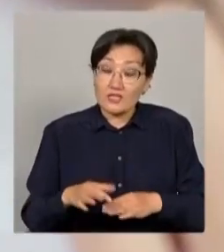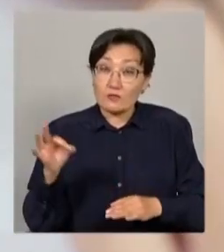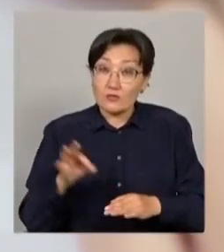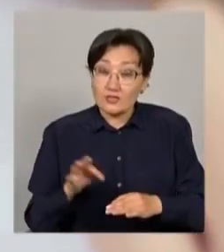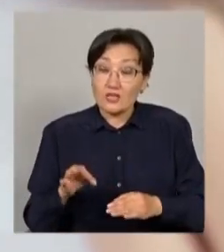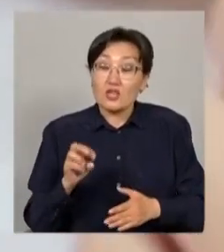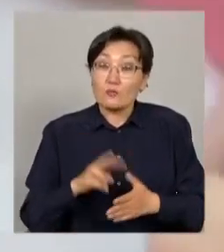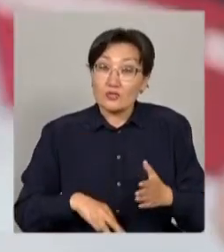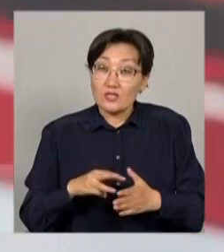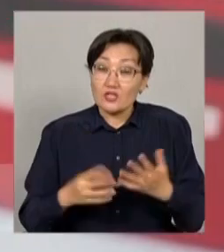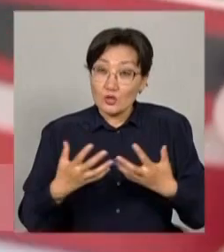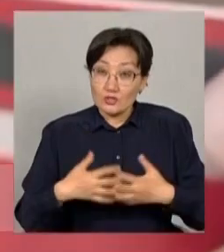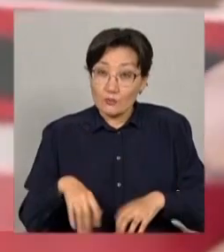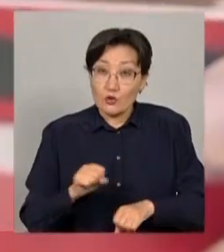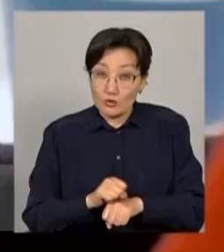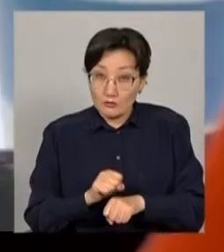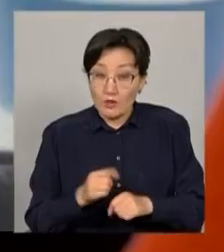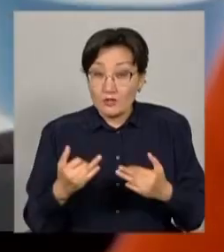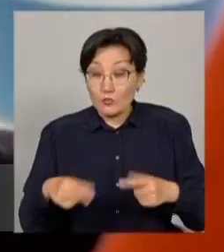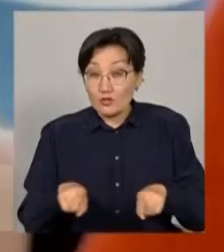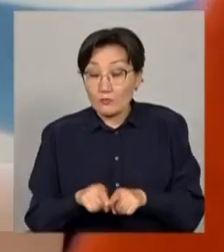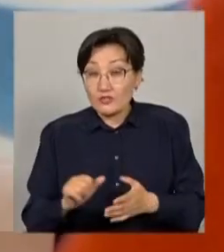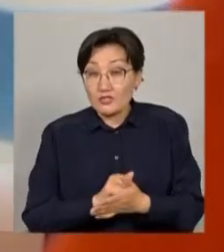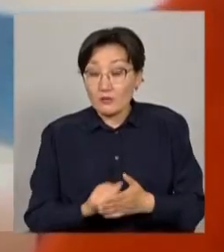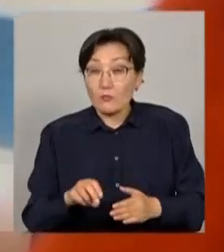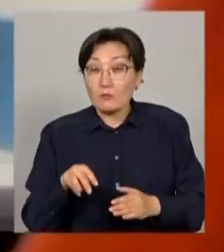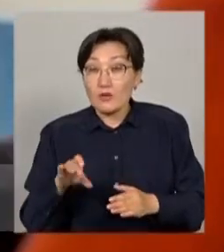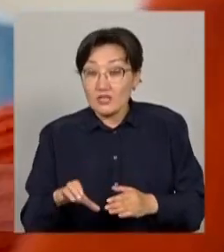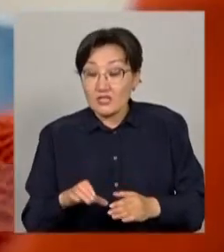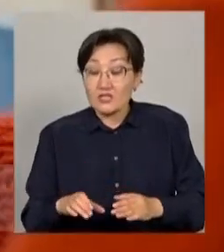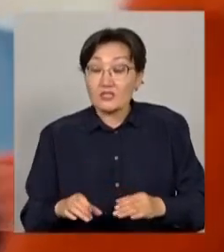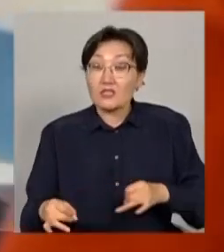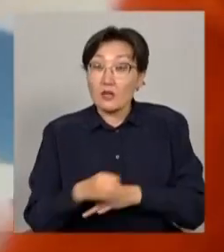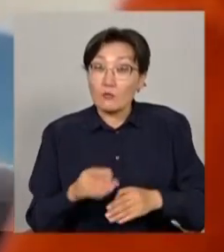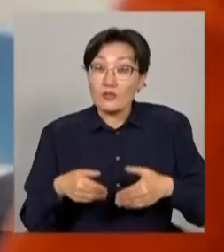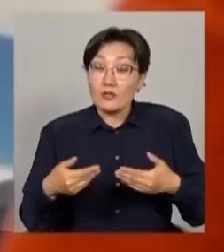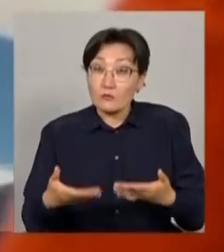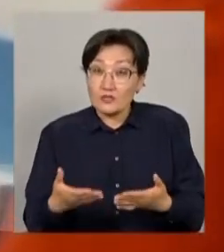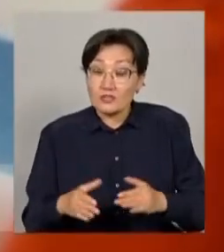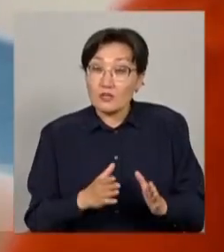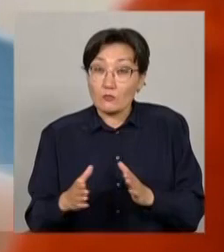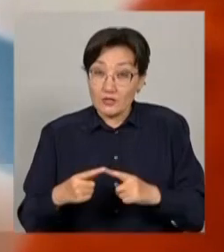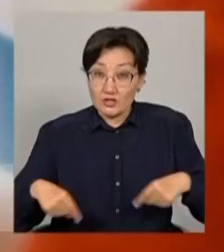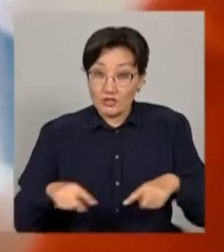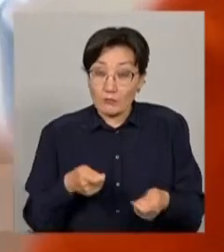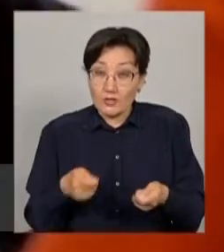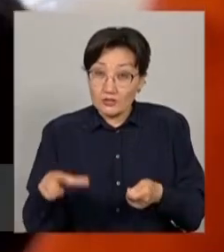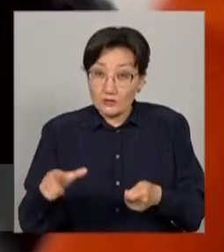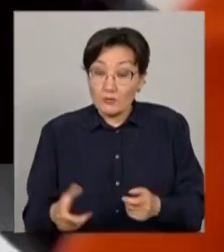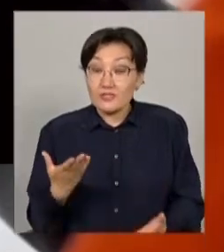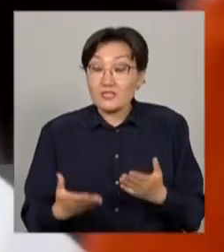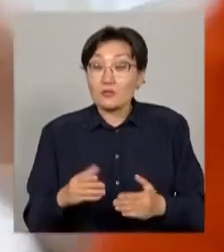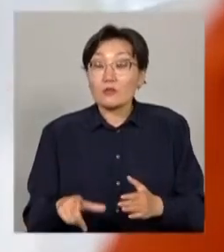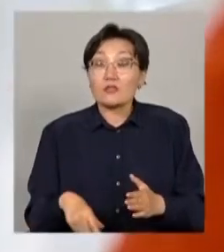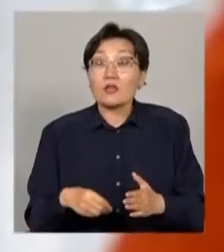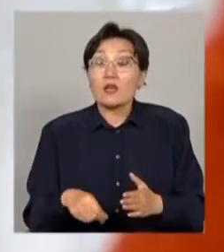мен айыппұлды есептеуді тоқтатады. Қазір осы құжат мәжіліс қарауына ұсынылған. Қаржы нарығын реттеу агенттігінің басшысы, егер